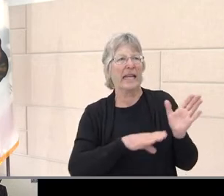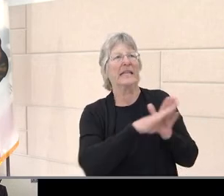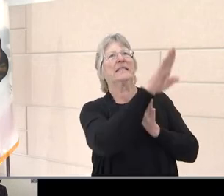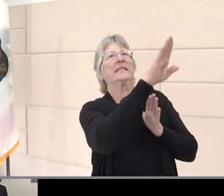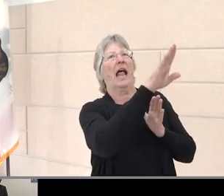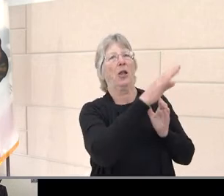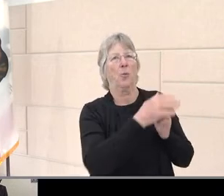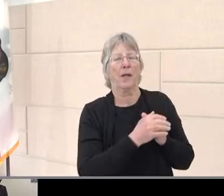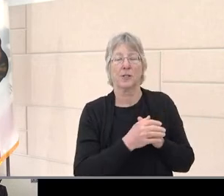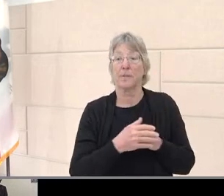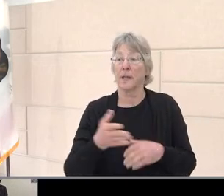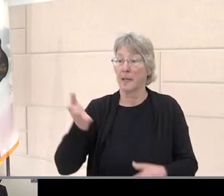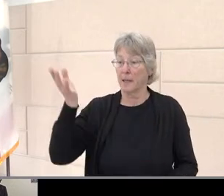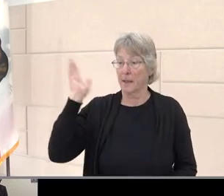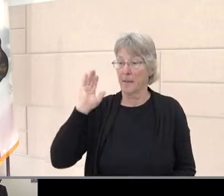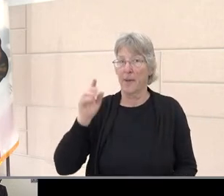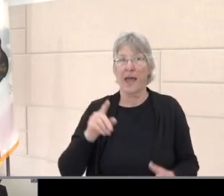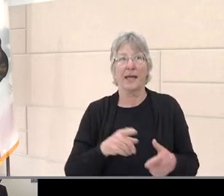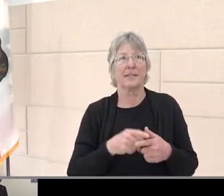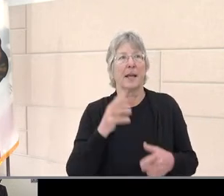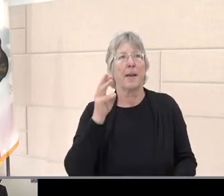រដូវ summer